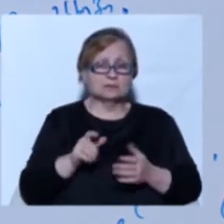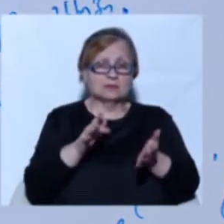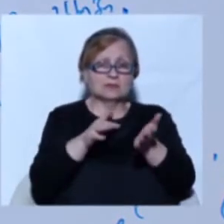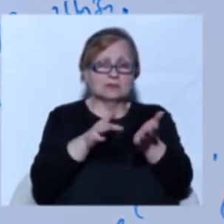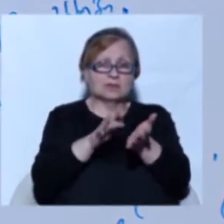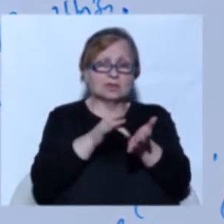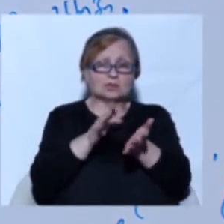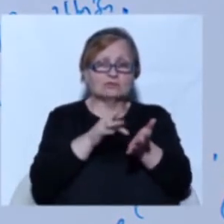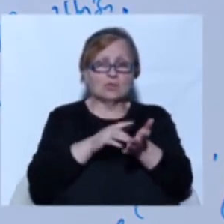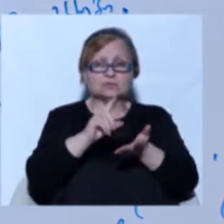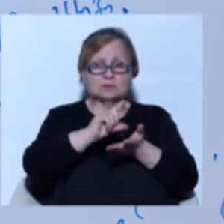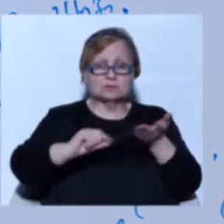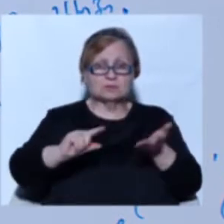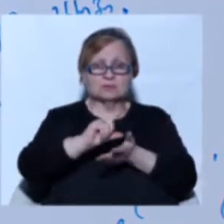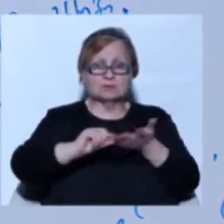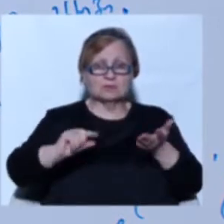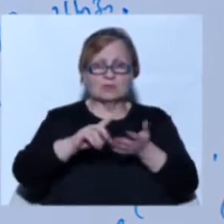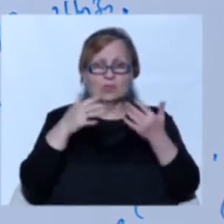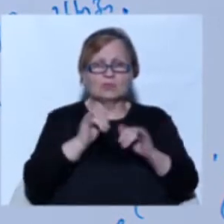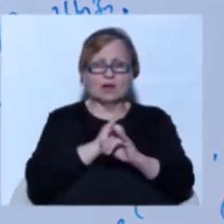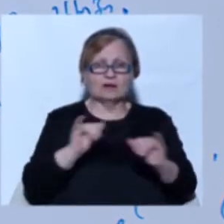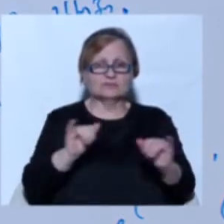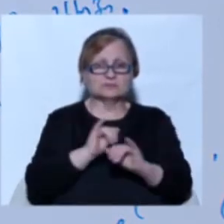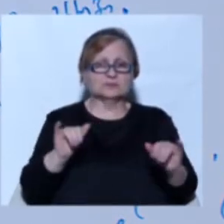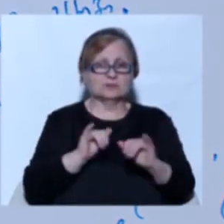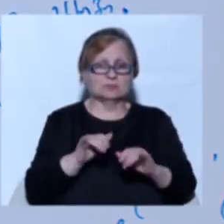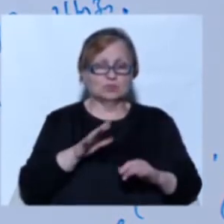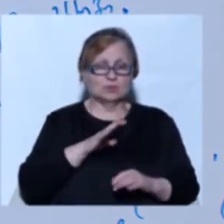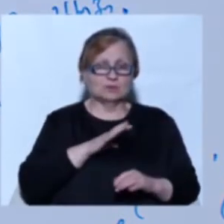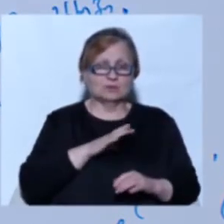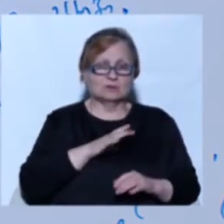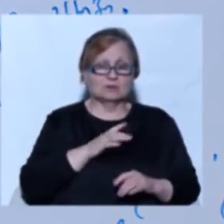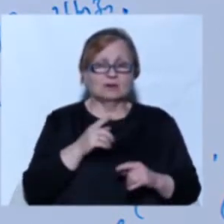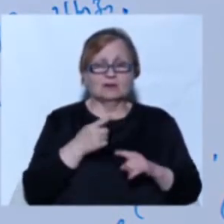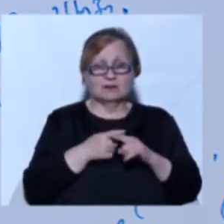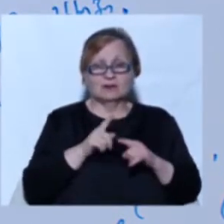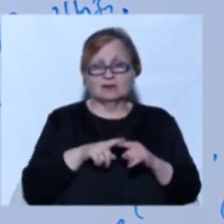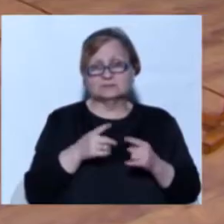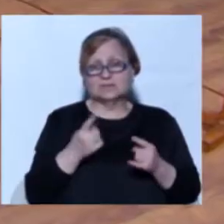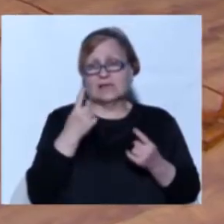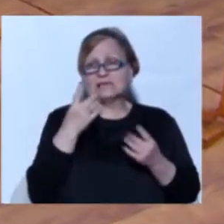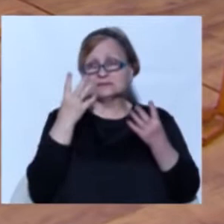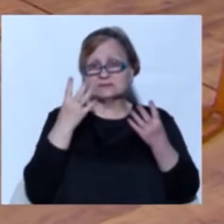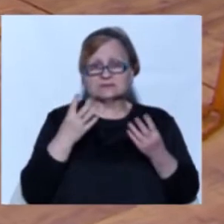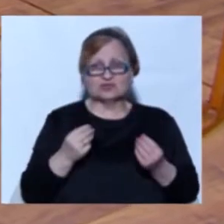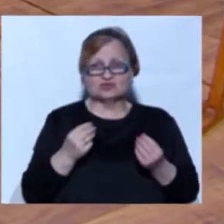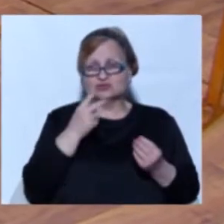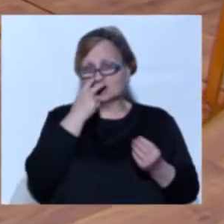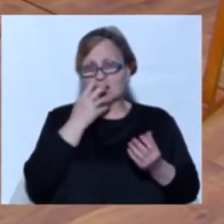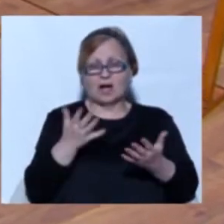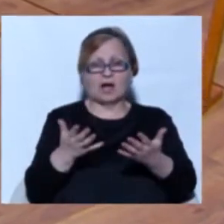რვეულიდან გადაწერილი უკვე გავრცელებულიყო. აი ასე ერთ დღეში გამოჩნდა